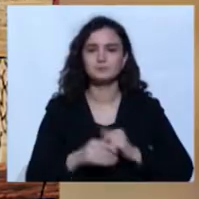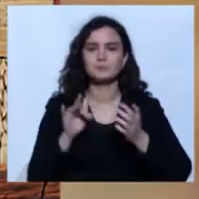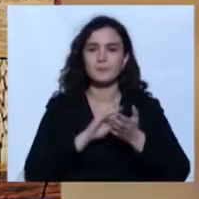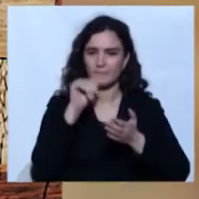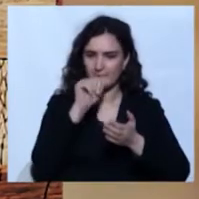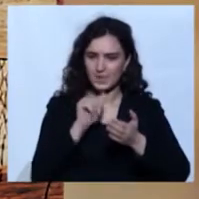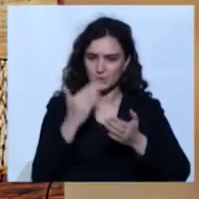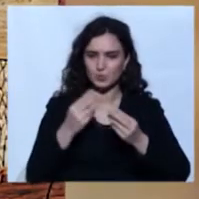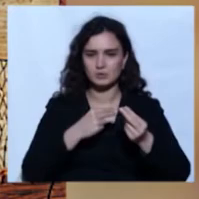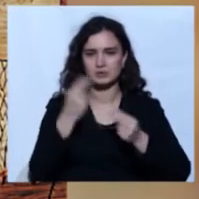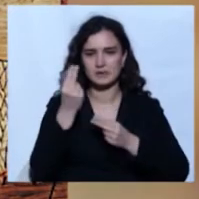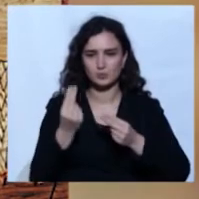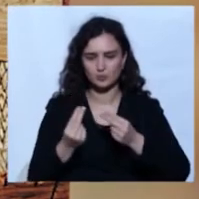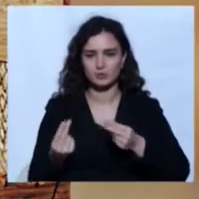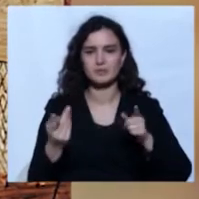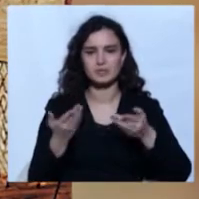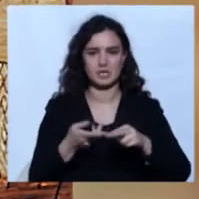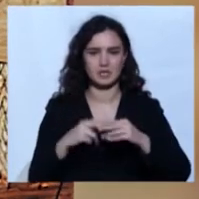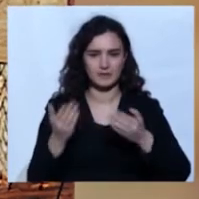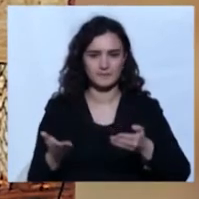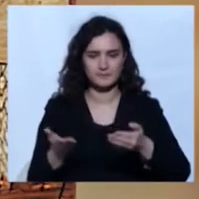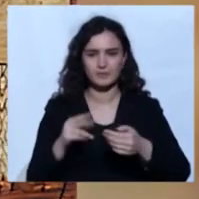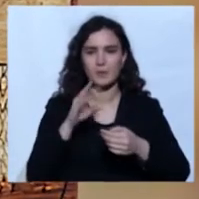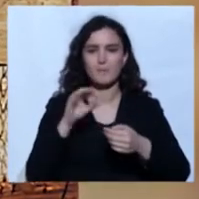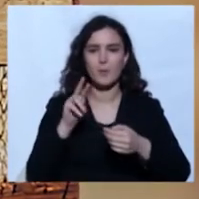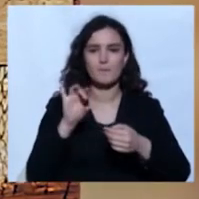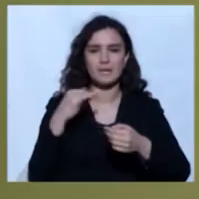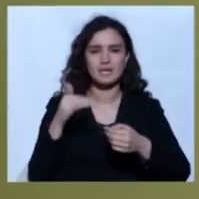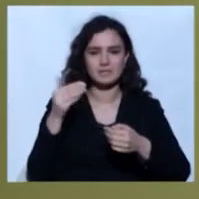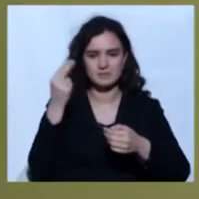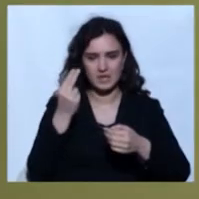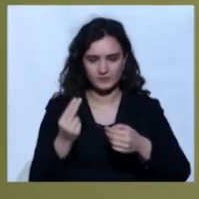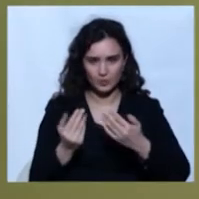ბერძნულ ნიმუშებს, აგერ პომპეის მხატვრობას,